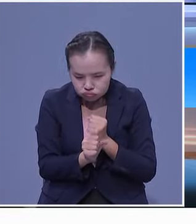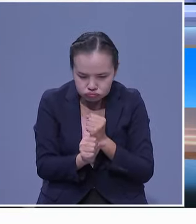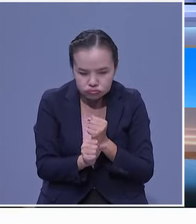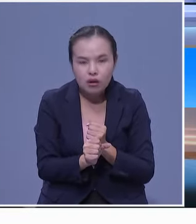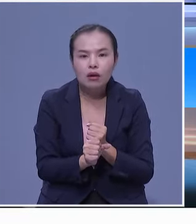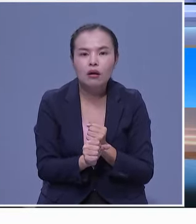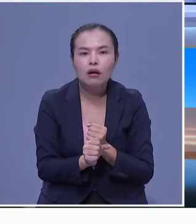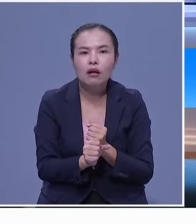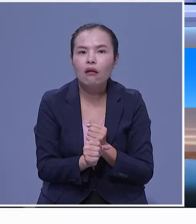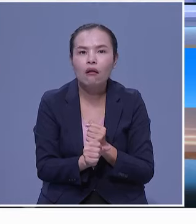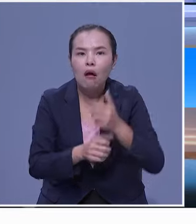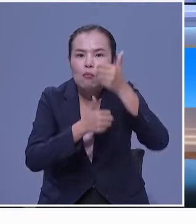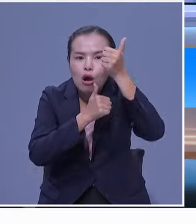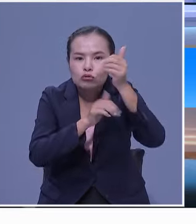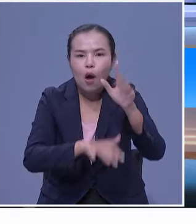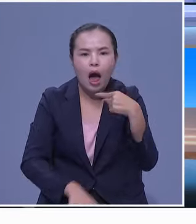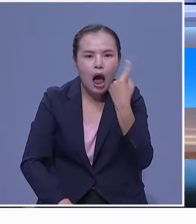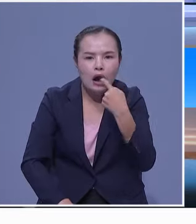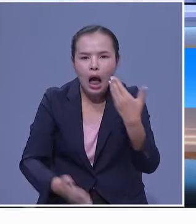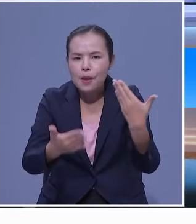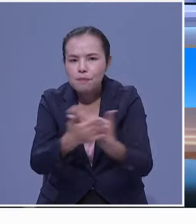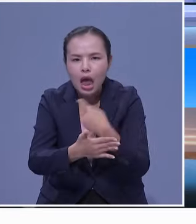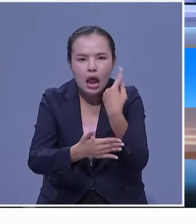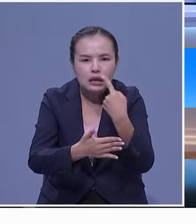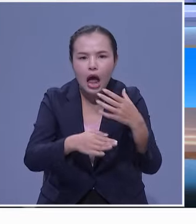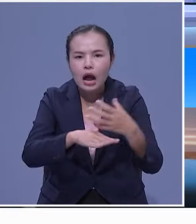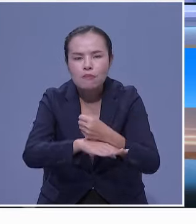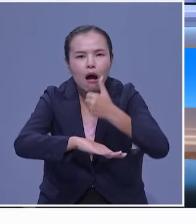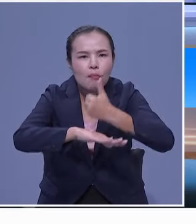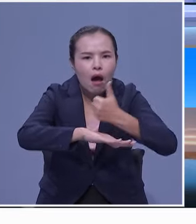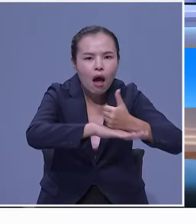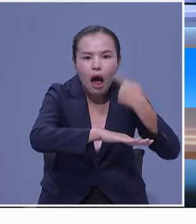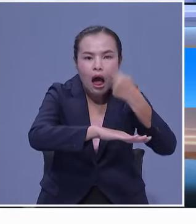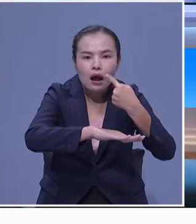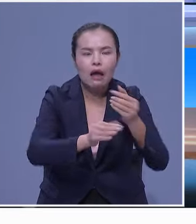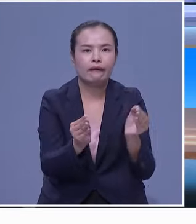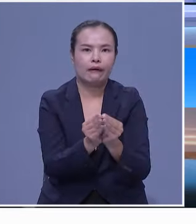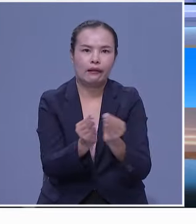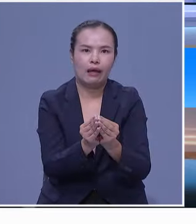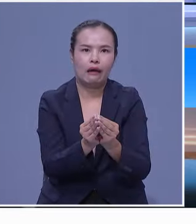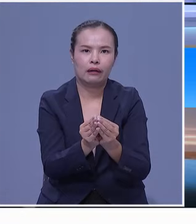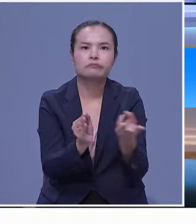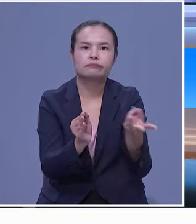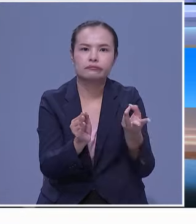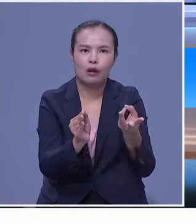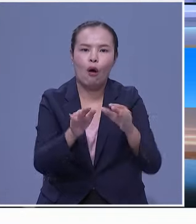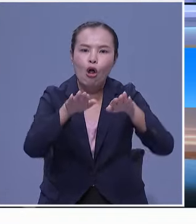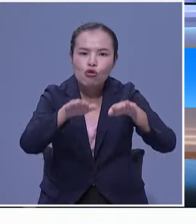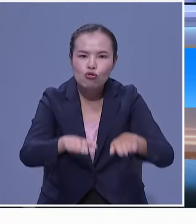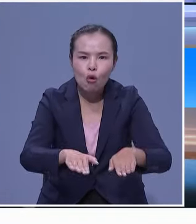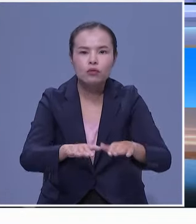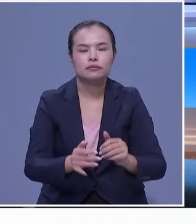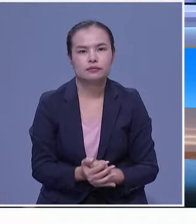าคือไม่ได้มาสนใจว่าใครเปลี่ยนเป็นใครแล้วทางการเมืองนะคะก็เลยทำให้คะแนนของคุณเท้งเนี่ยหายไปสองคือมอง